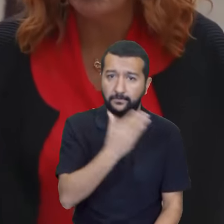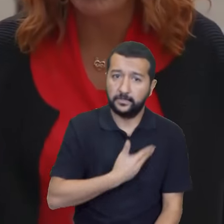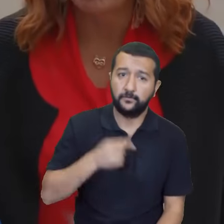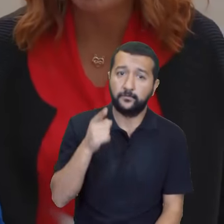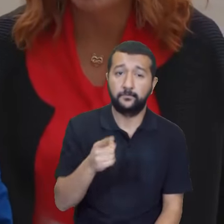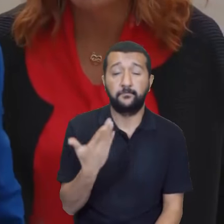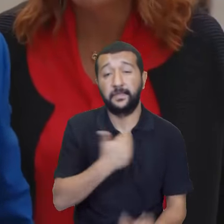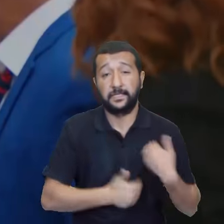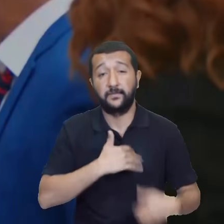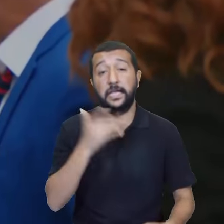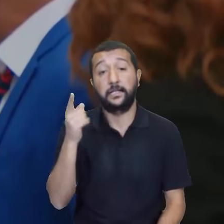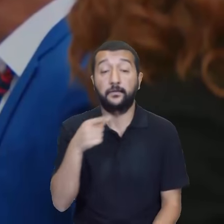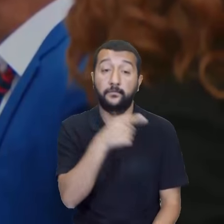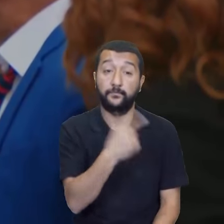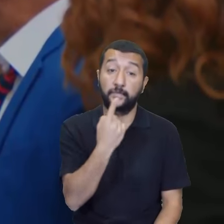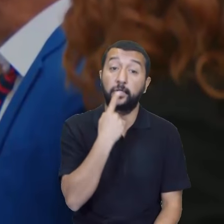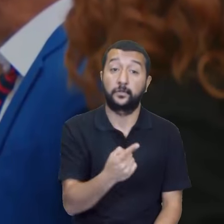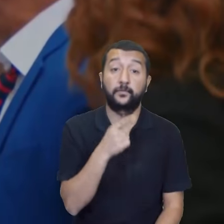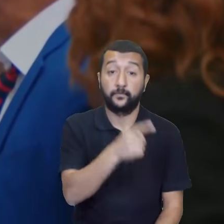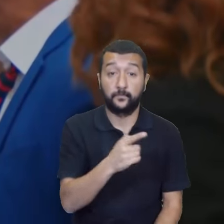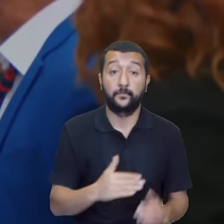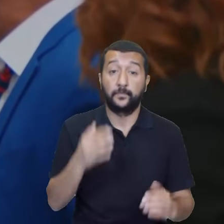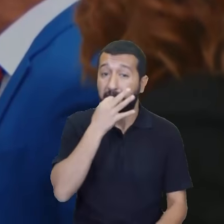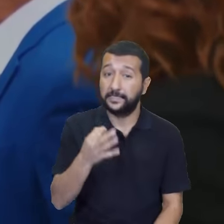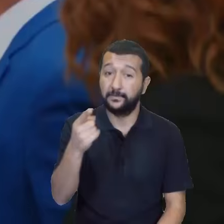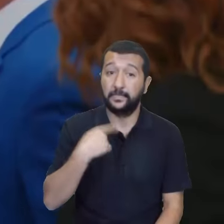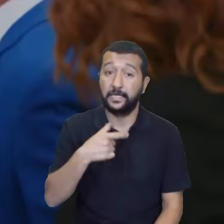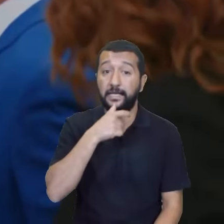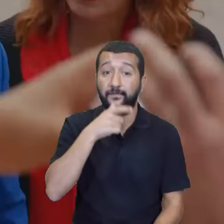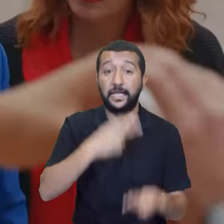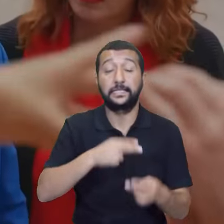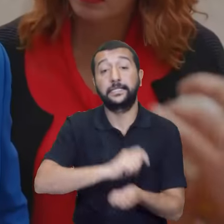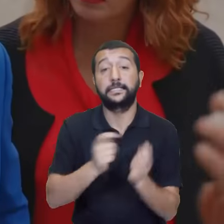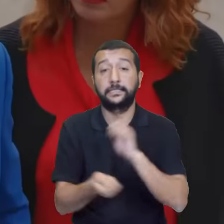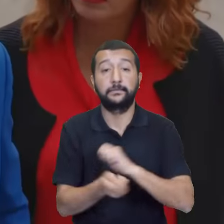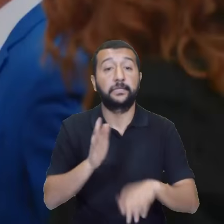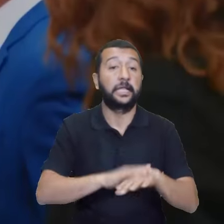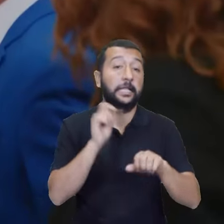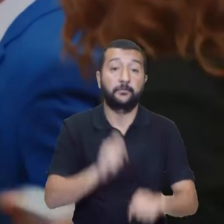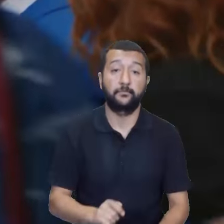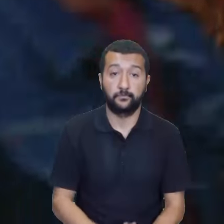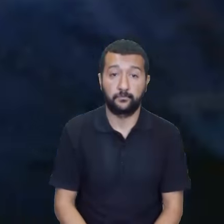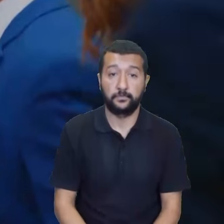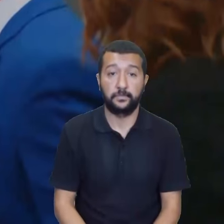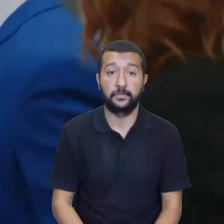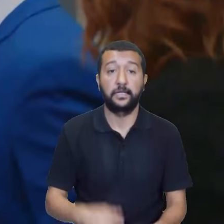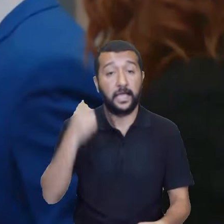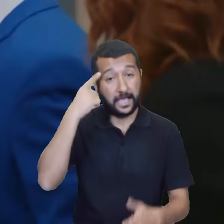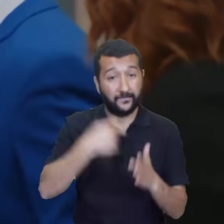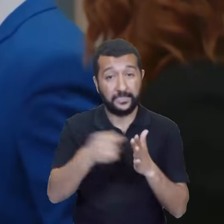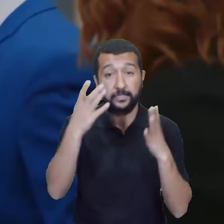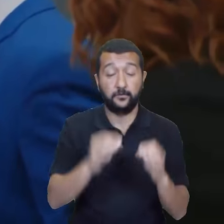ya? Mantasın herhalde. Ya bir de bir şey söyleyeceğim. Yüksek müsaadenle ben kahvenin adını değiştirdim. Ne yaptın? Hafızayı